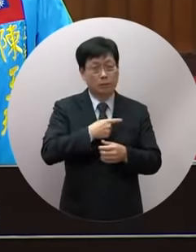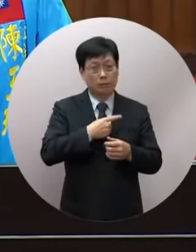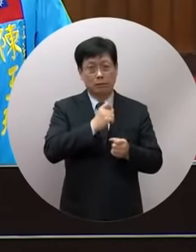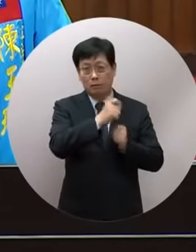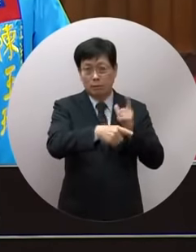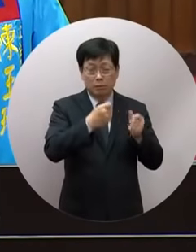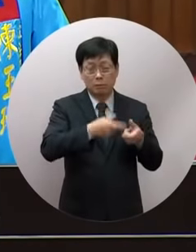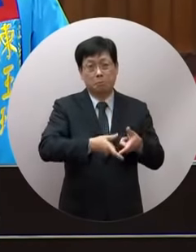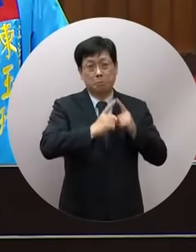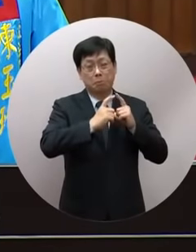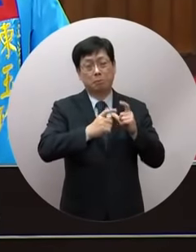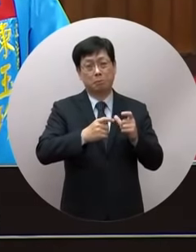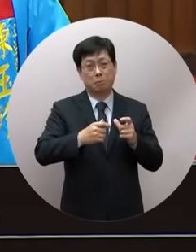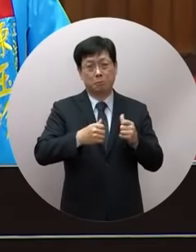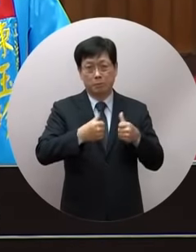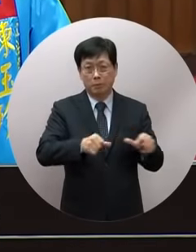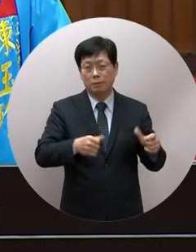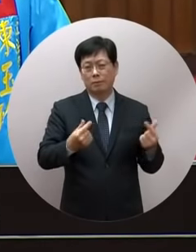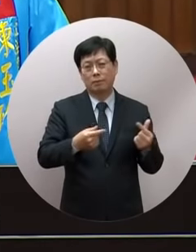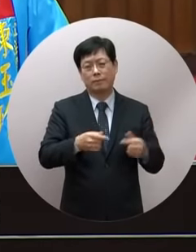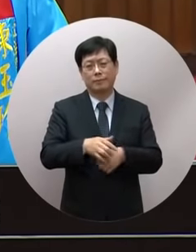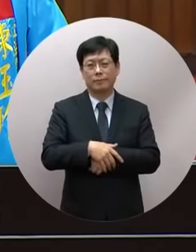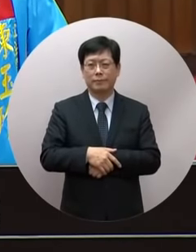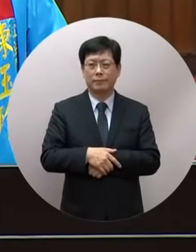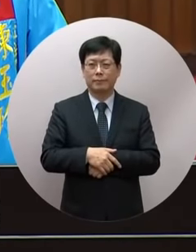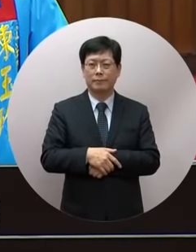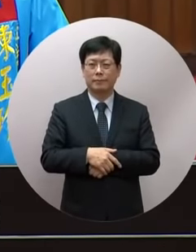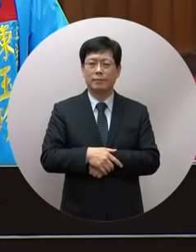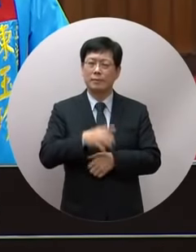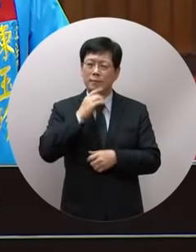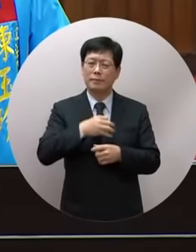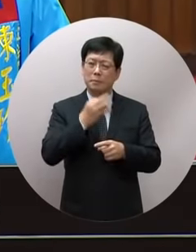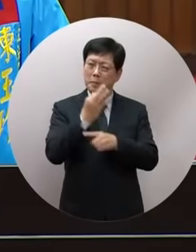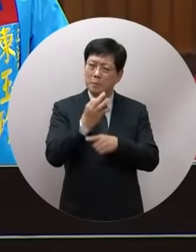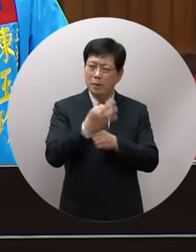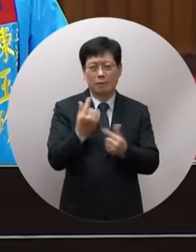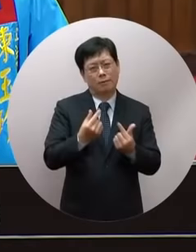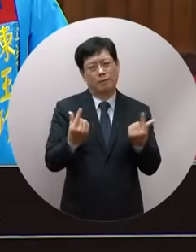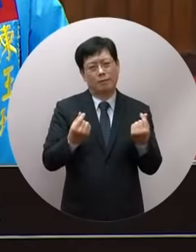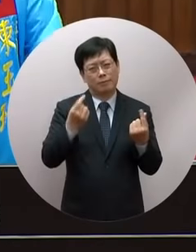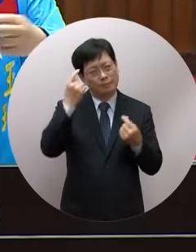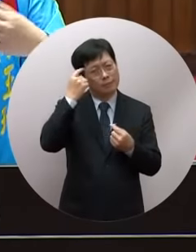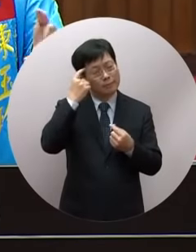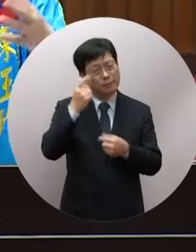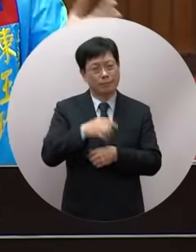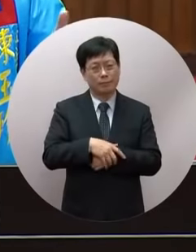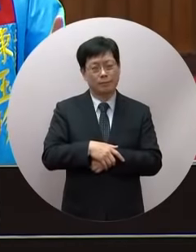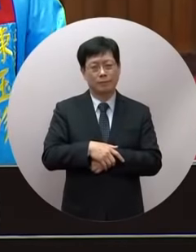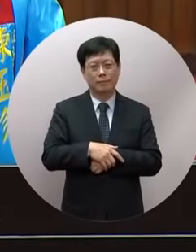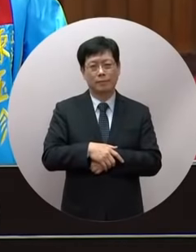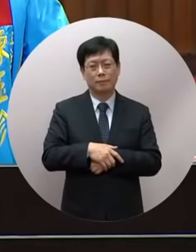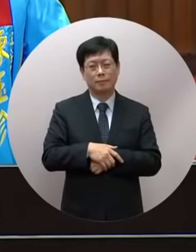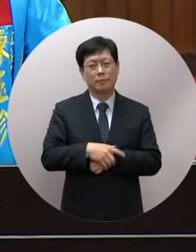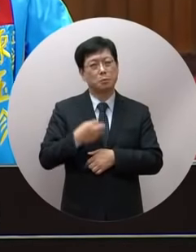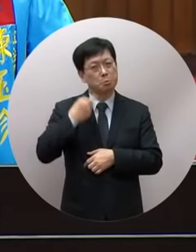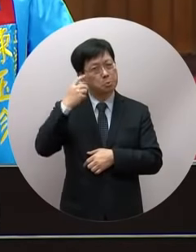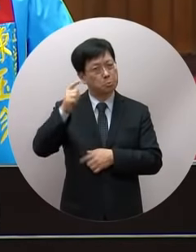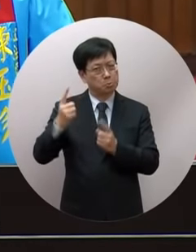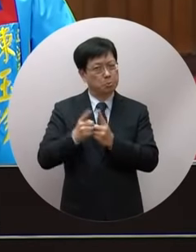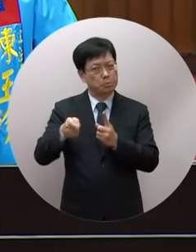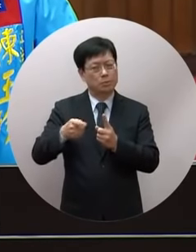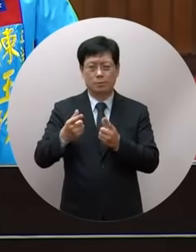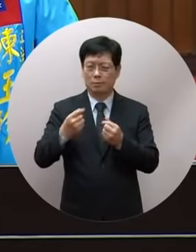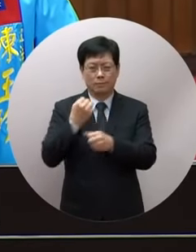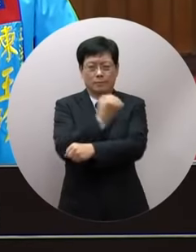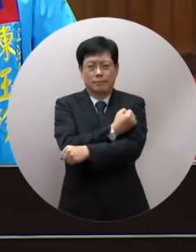买这个振兴券了，就应该算是折价的消费券那种概念就是折价那种概念。那我觉得这样对他们